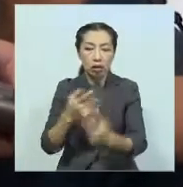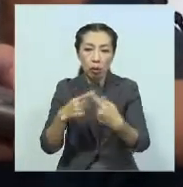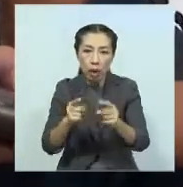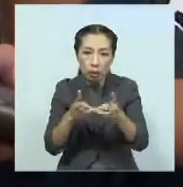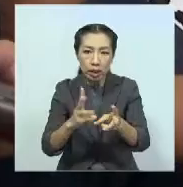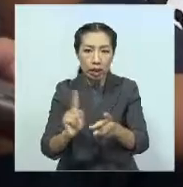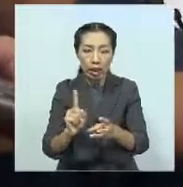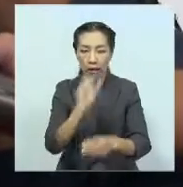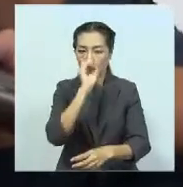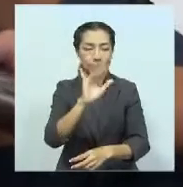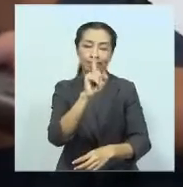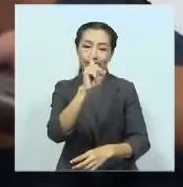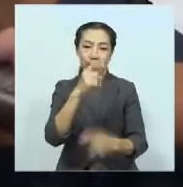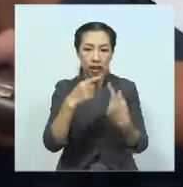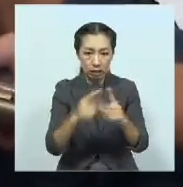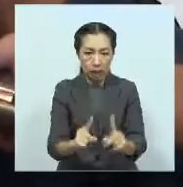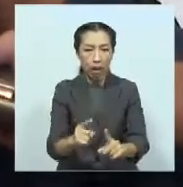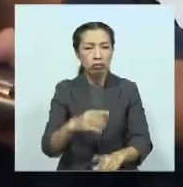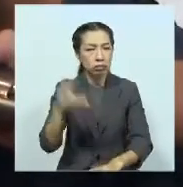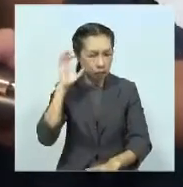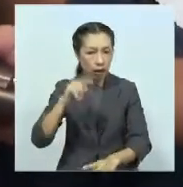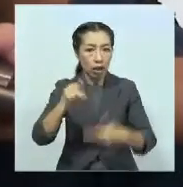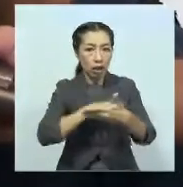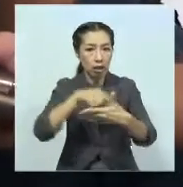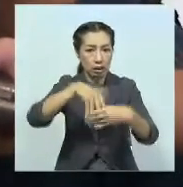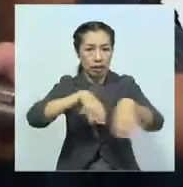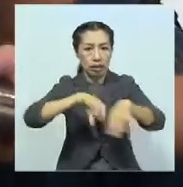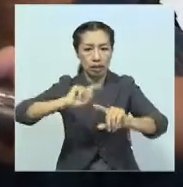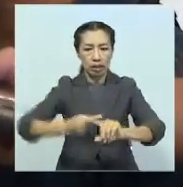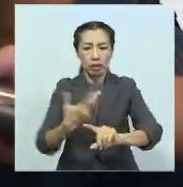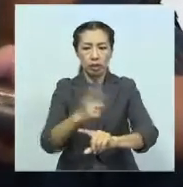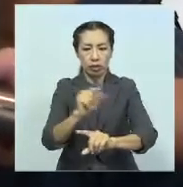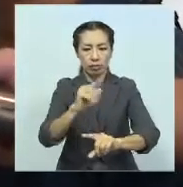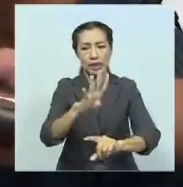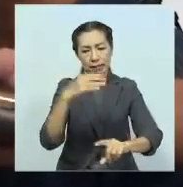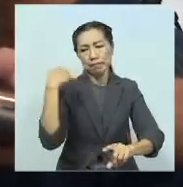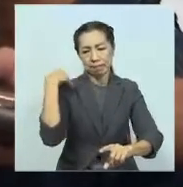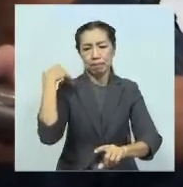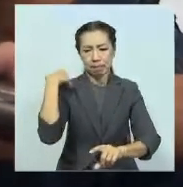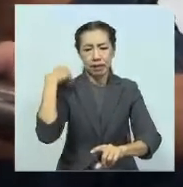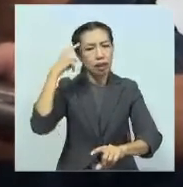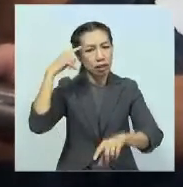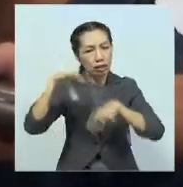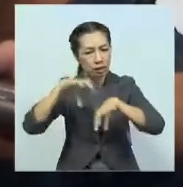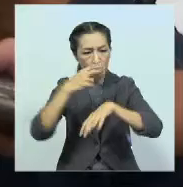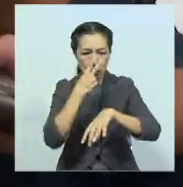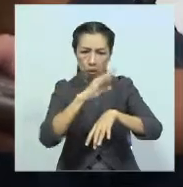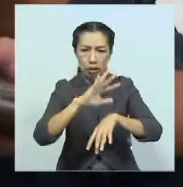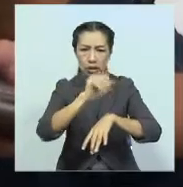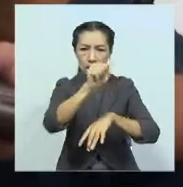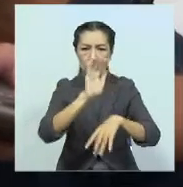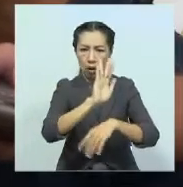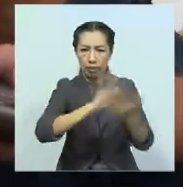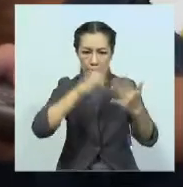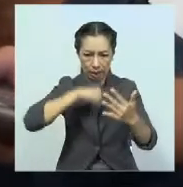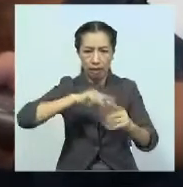ยังไม่สามารถบอกได้อย่างไรก็ตามก็ยังเชื่อมั่นว่าการเลือกตั้งจะเกิดขึ้นในวันที่24มีนาคมและเป็นไปในทิศทางที่ดีที่สุดของประเท